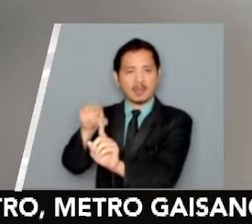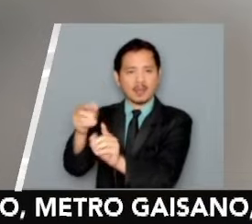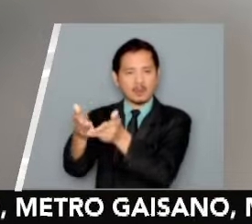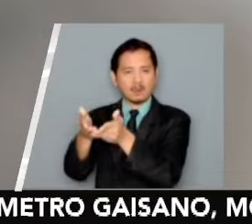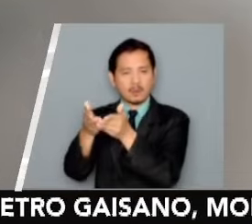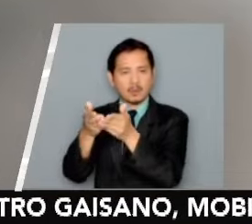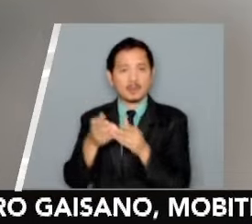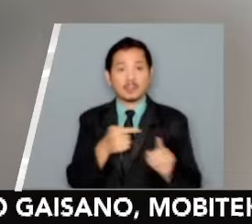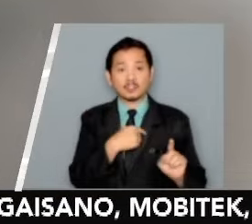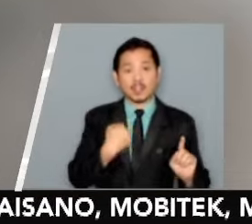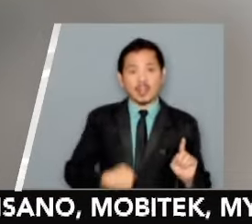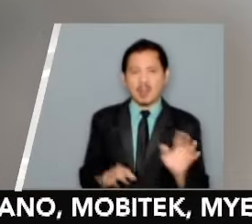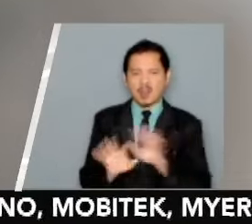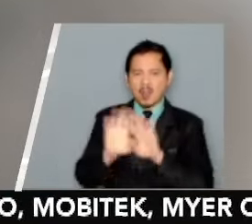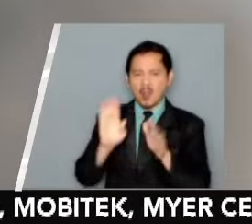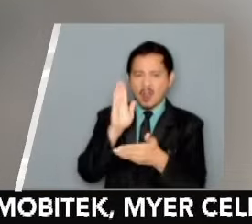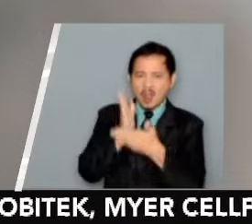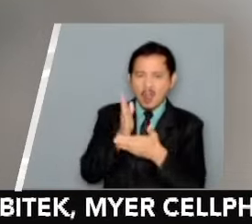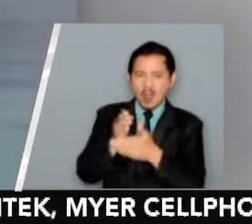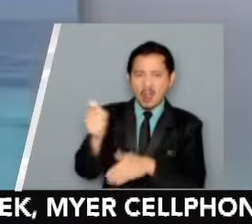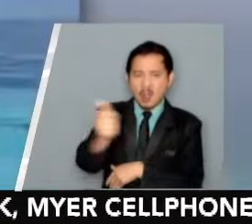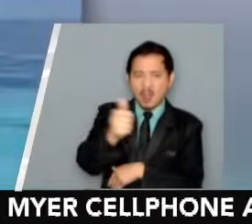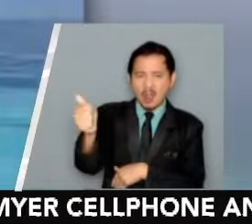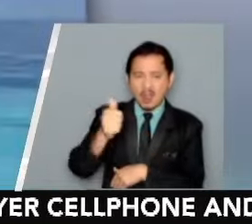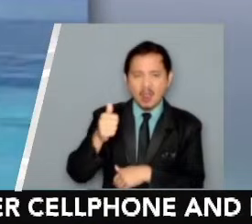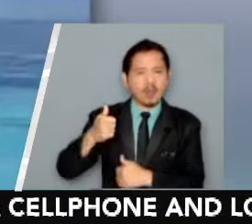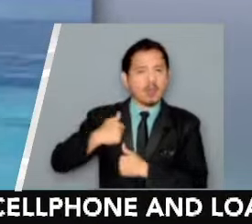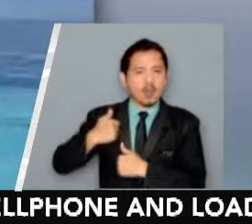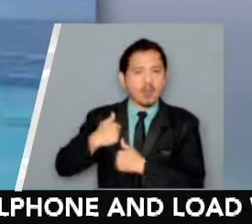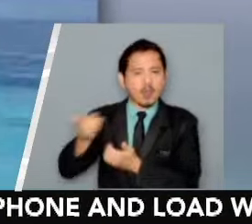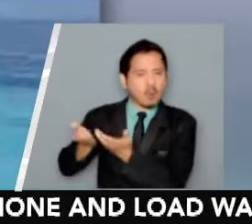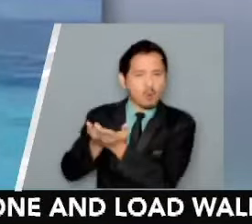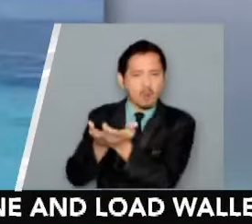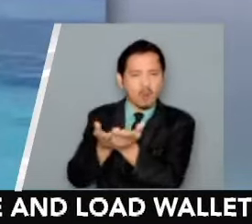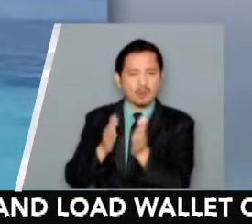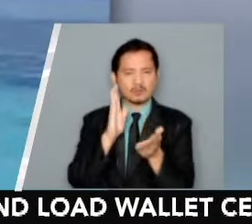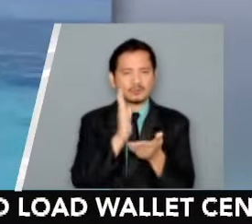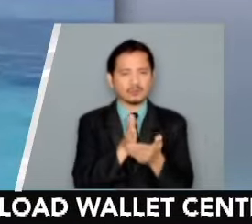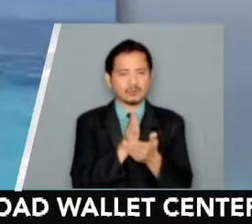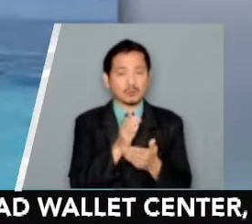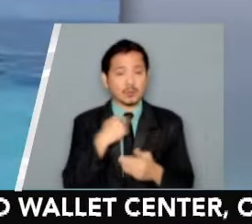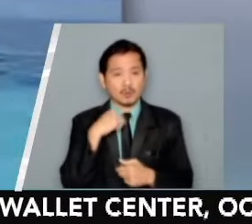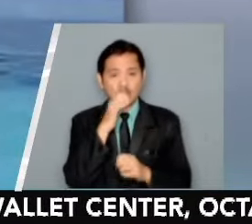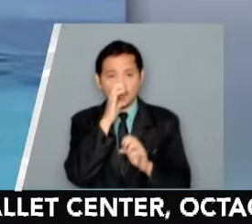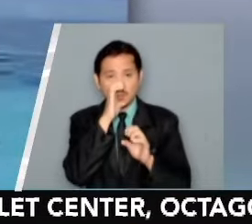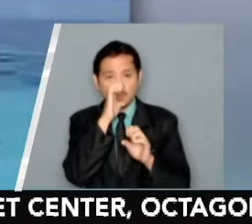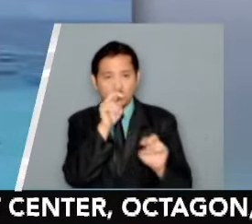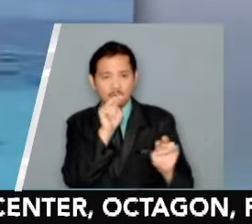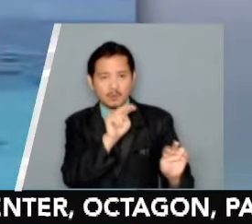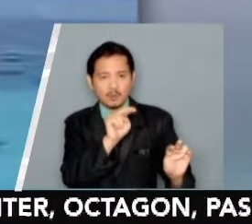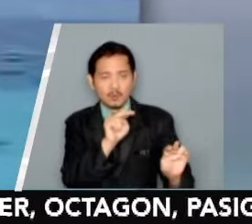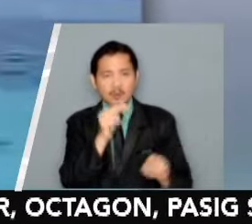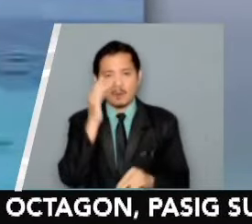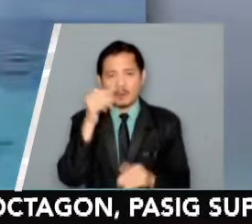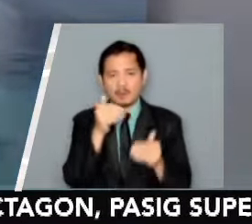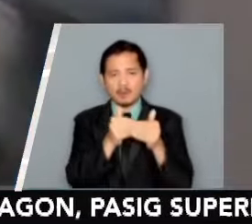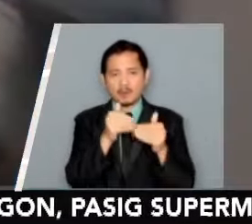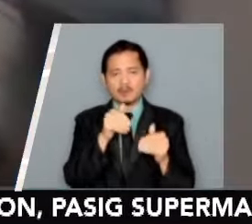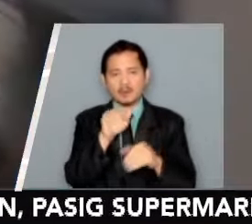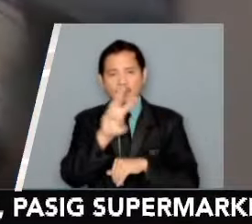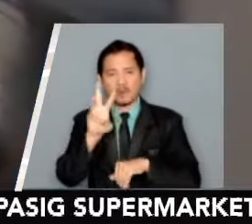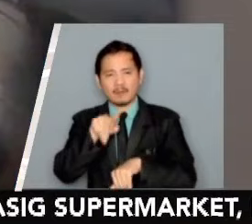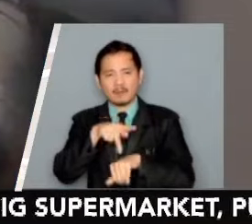na aktibidad ng Armed Forces of the Philippines. Paigtingin daw nila ang pagbabantay sa Ayungin Shoal at kalapit pang lugar sa West Philippine Sea